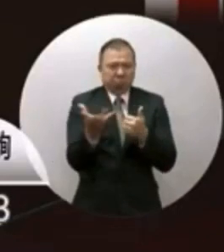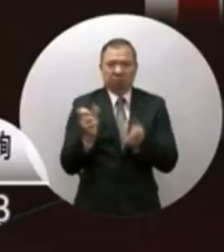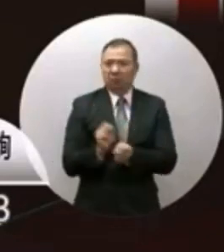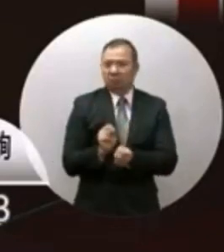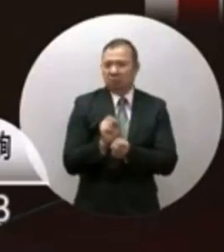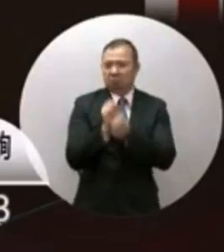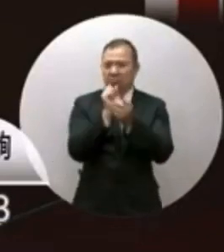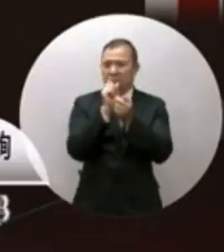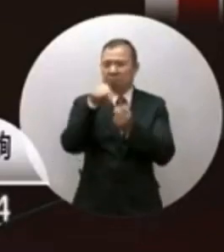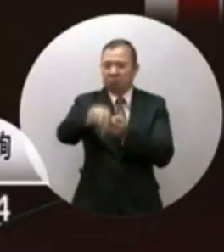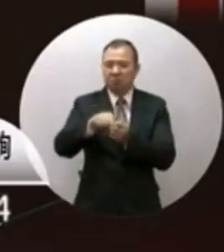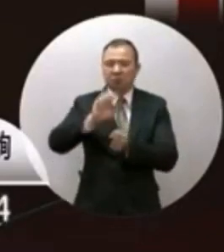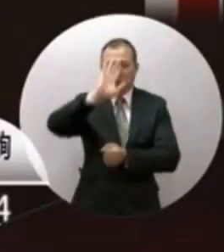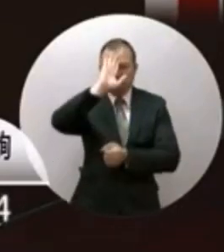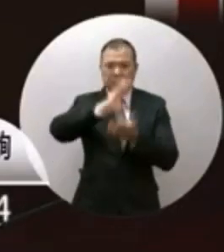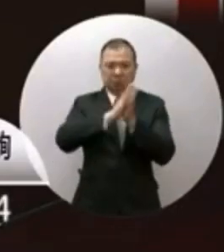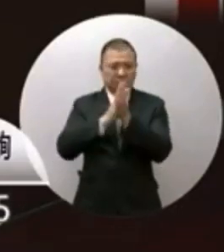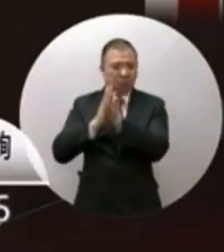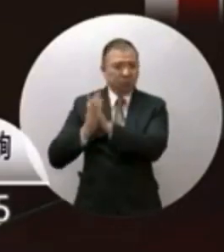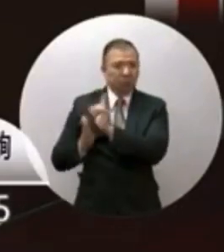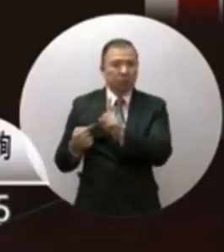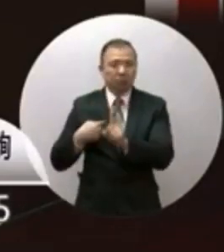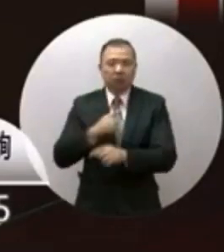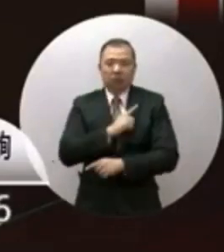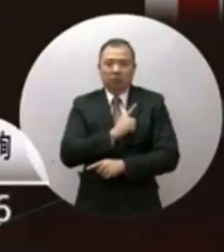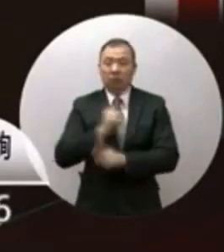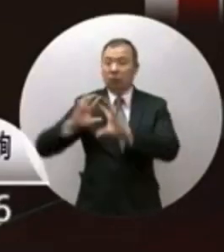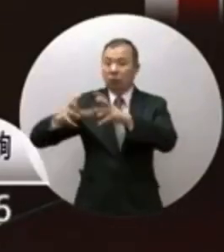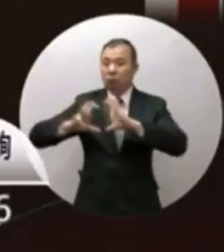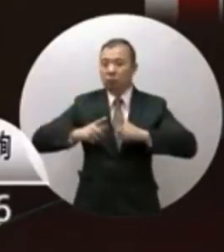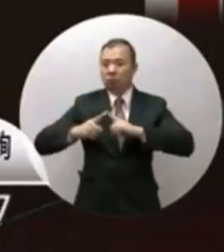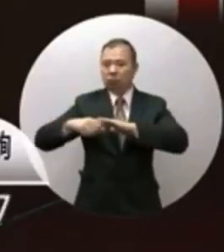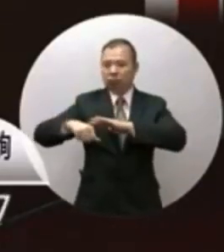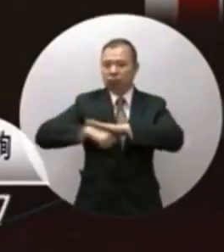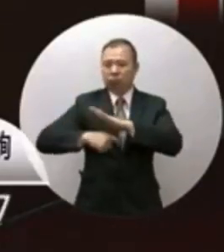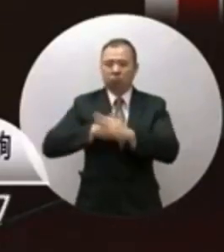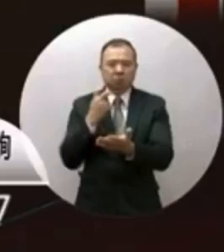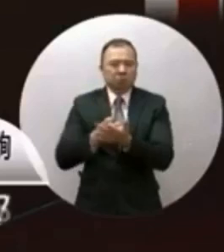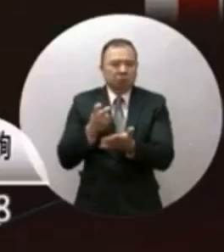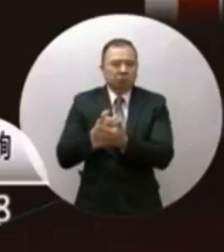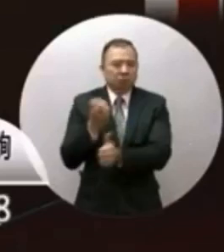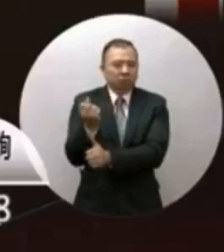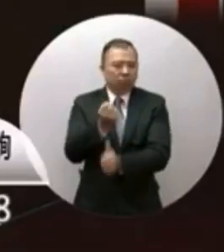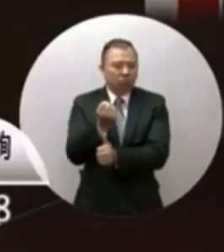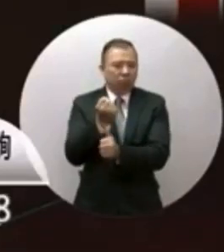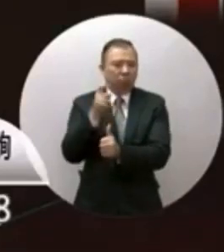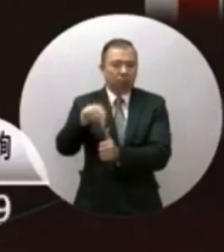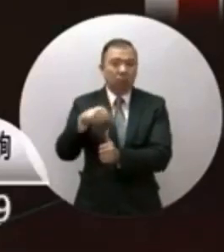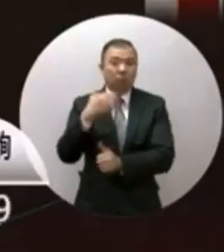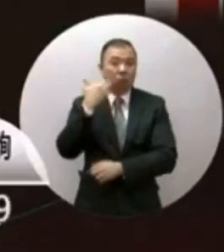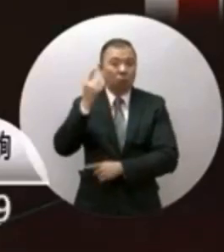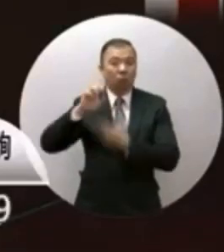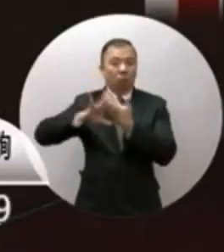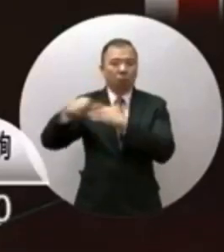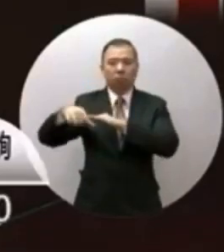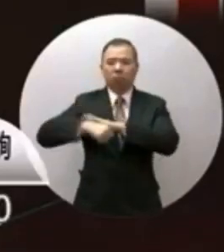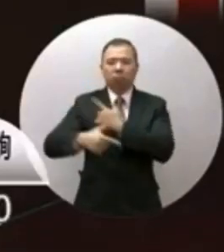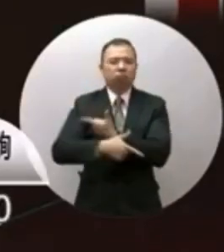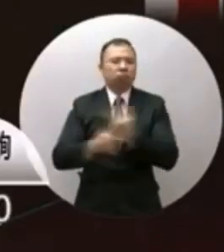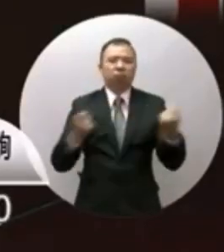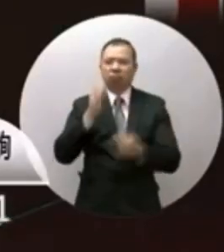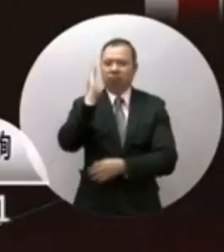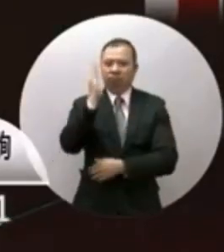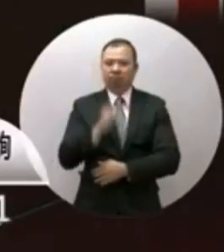逐步加强边境管制的强度，全面禁止外籍人士入